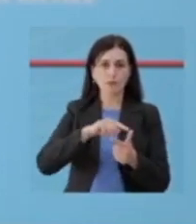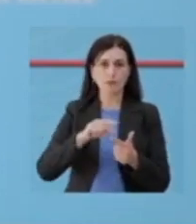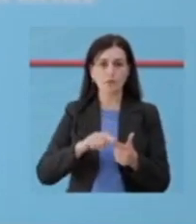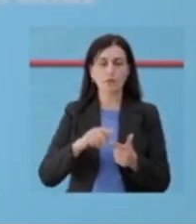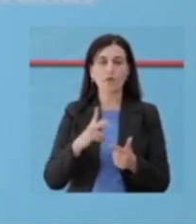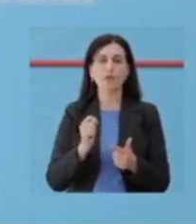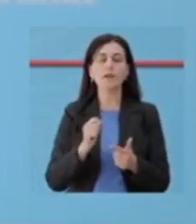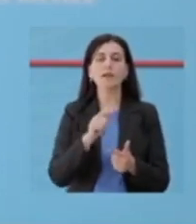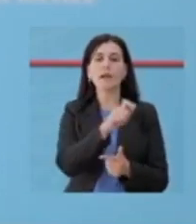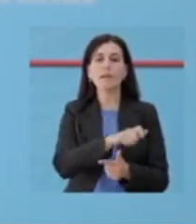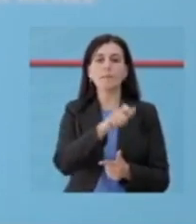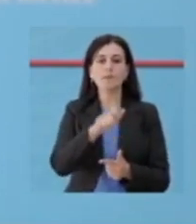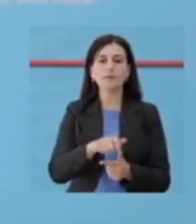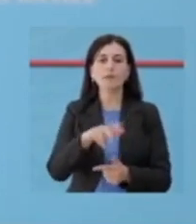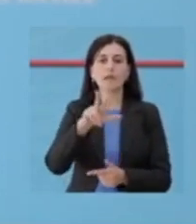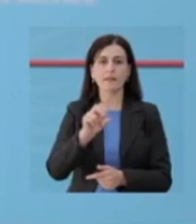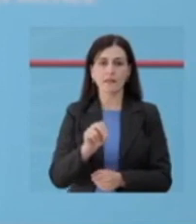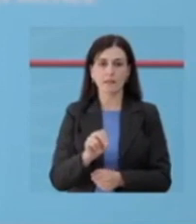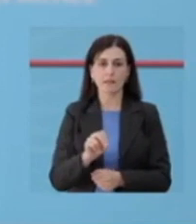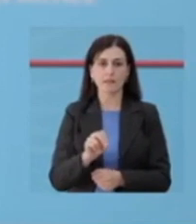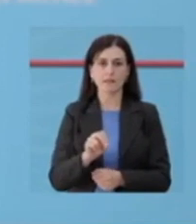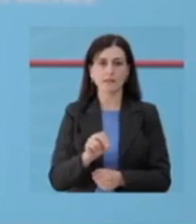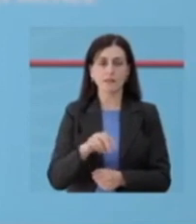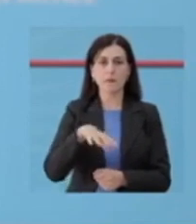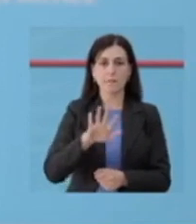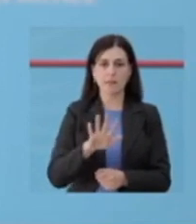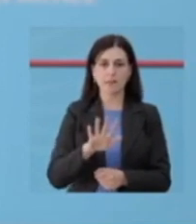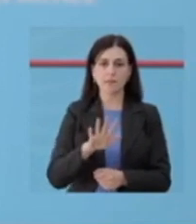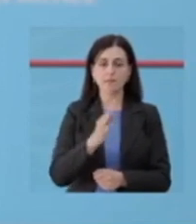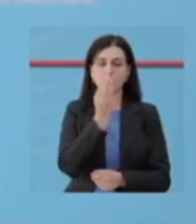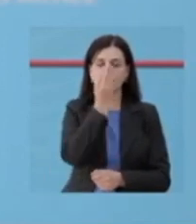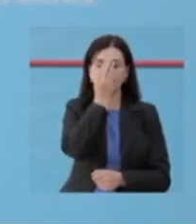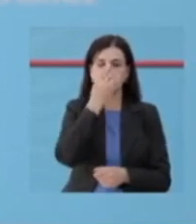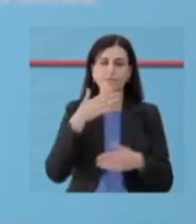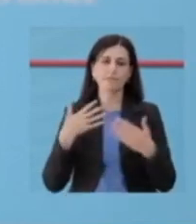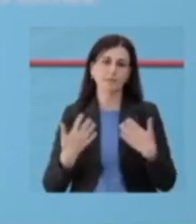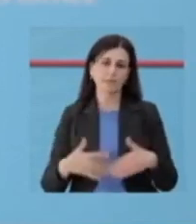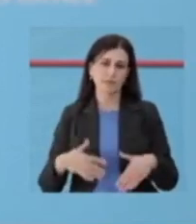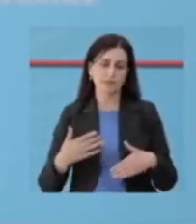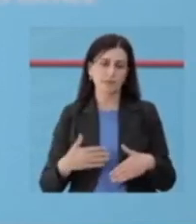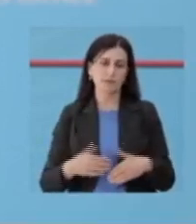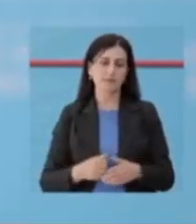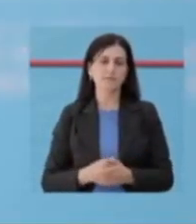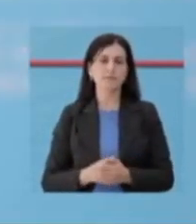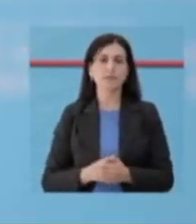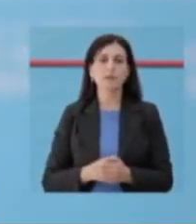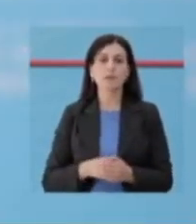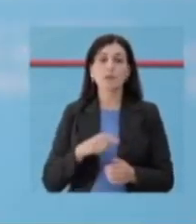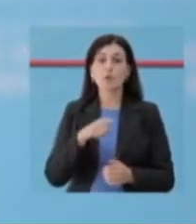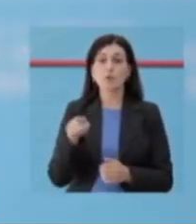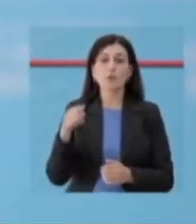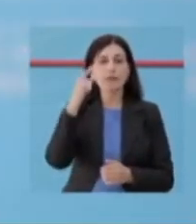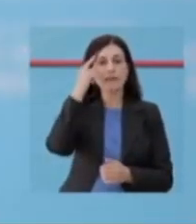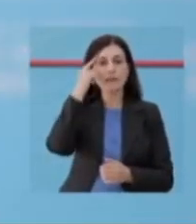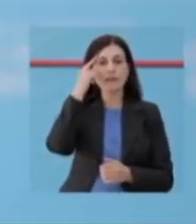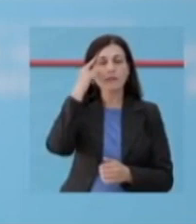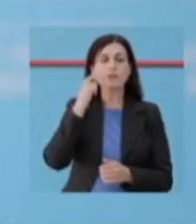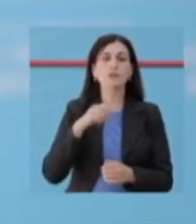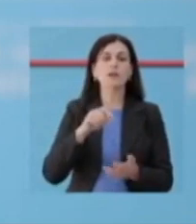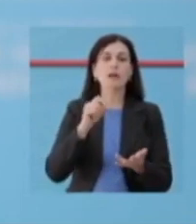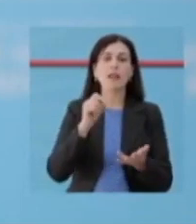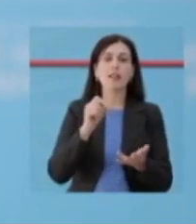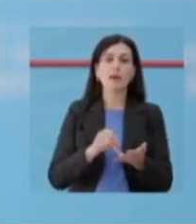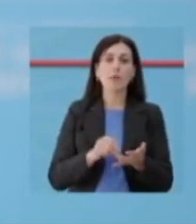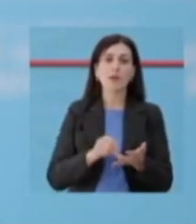-2, janë të hospitalizuar 30 pacientë. 5 prej tyre janë të rapi intensive. Ashtu se qeni në djeni, në